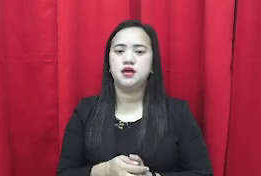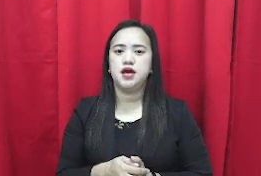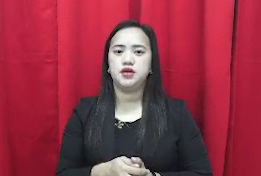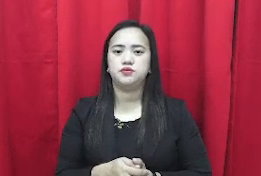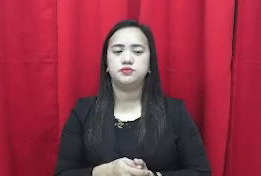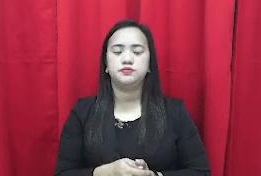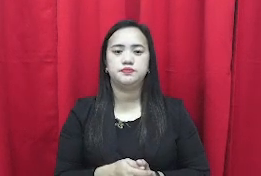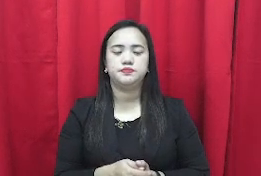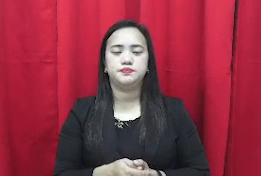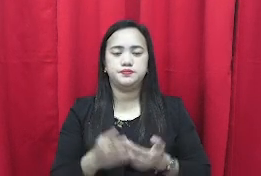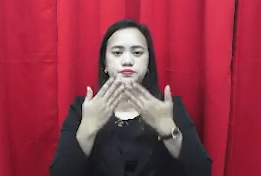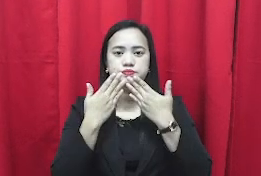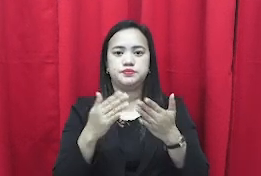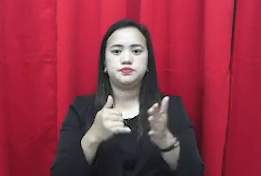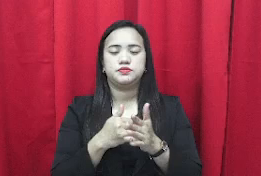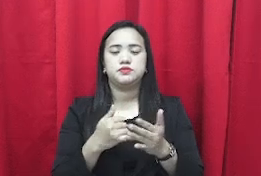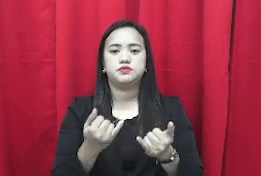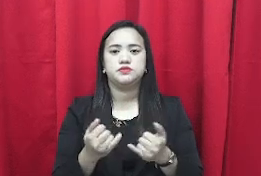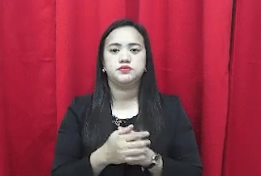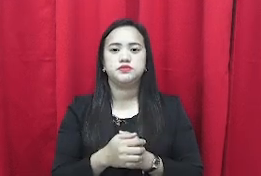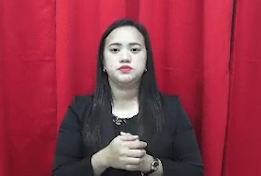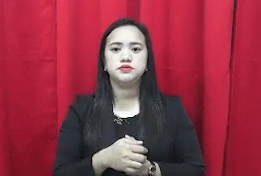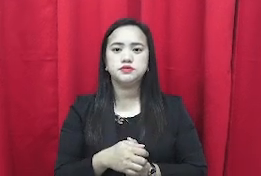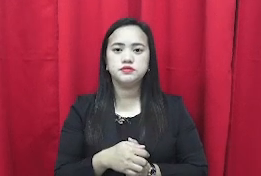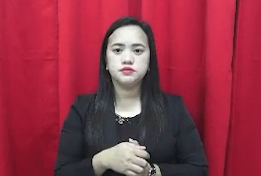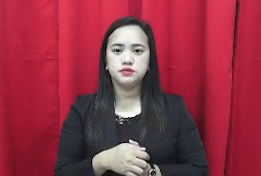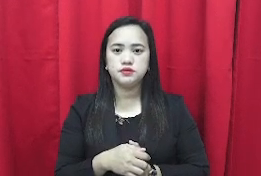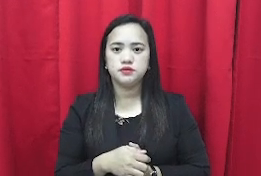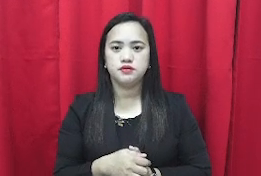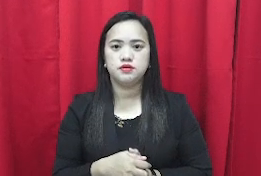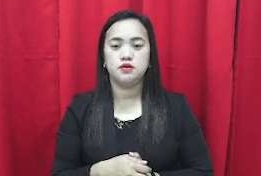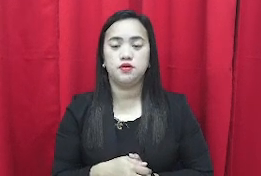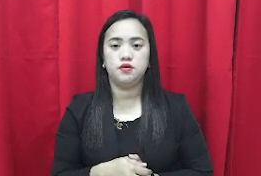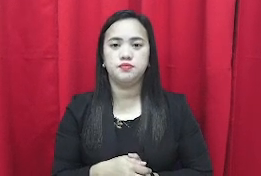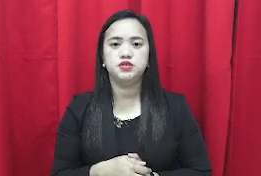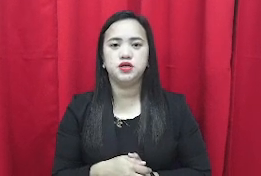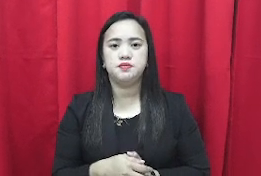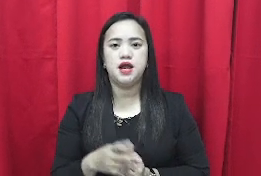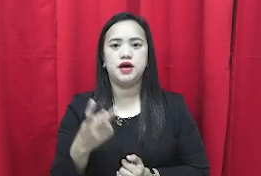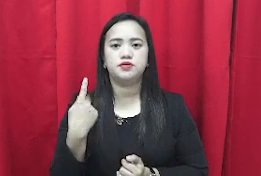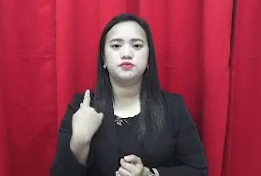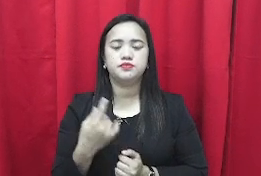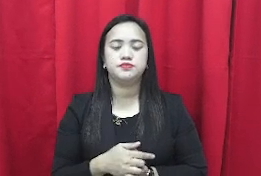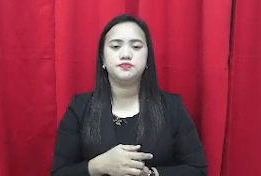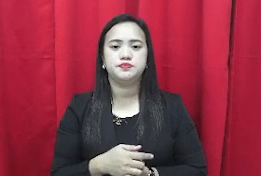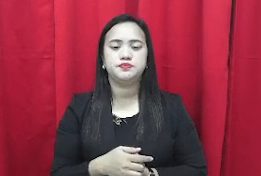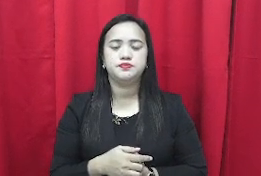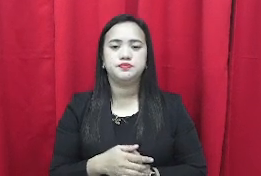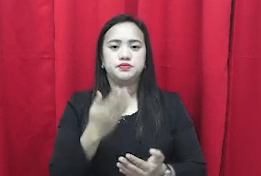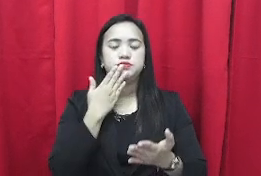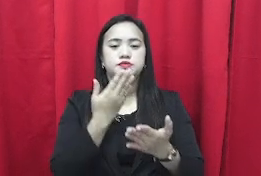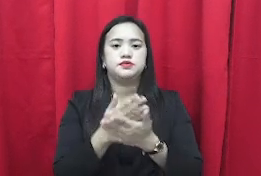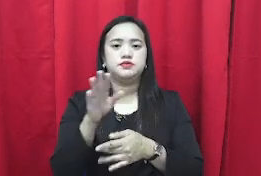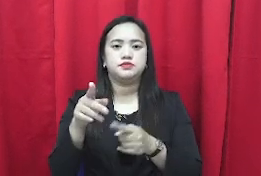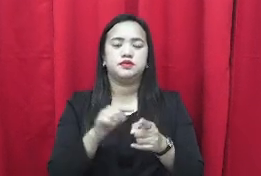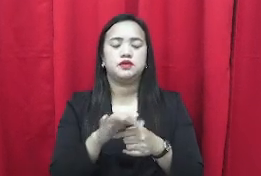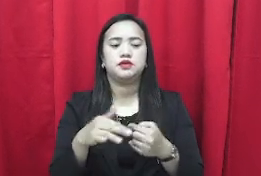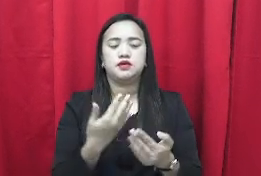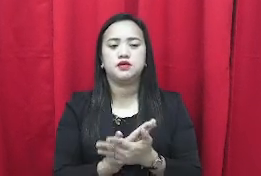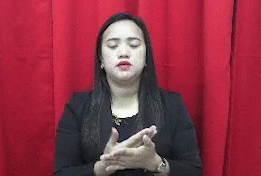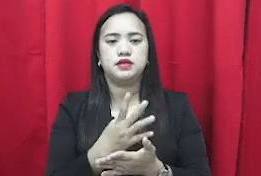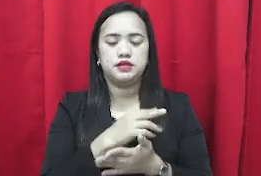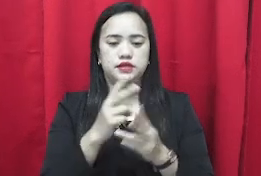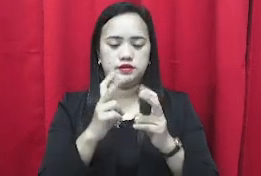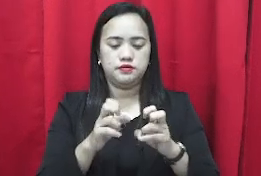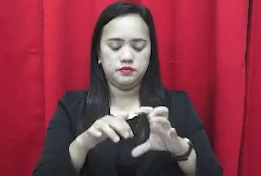sister at si Paul at si tr ng isang magandang tanghali maging ang